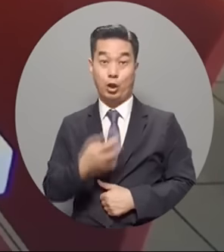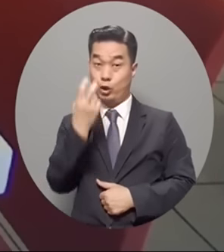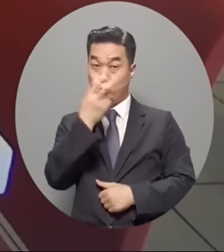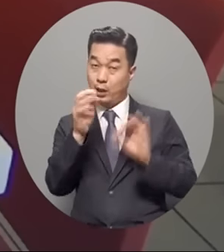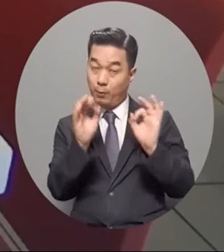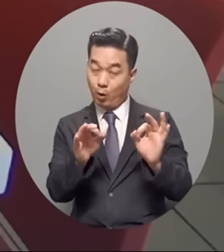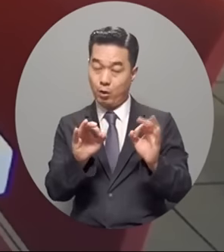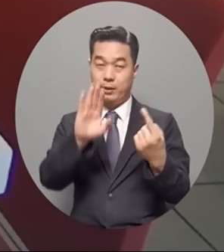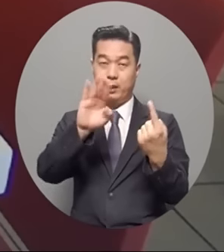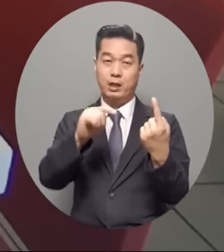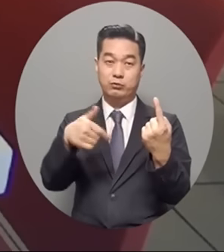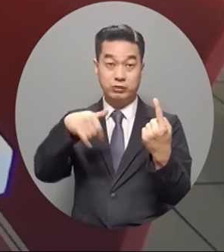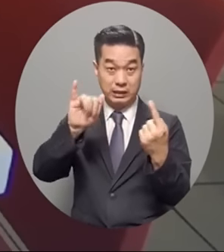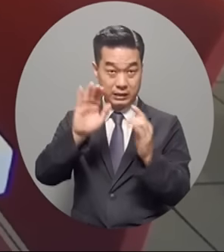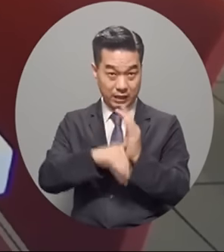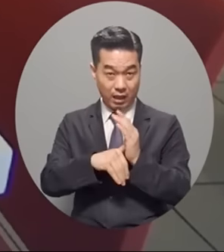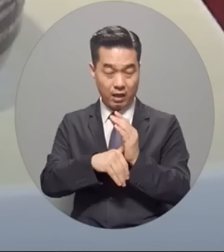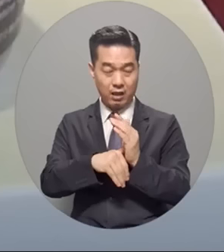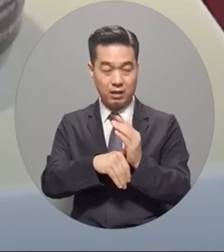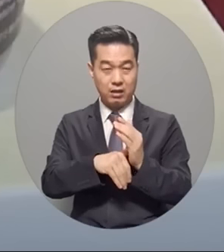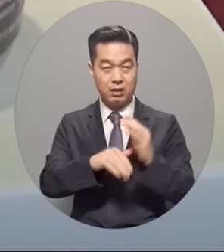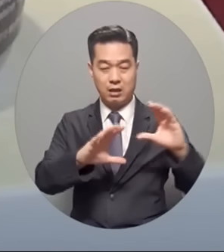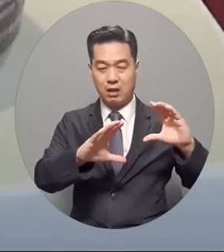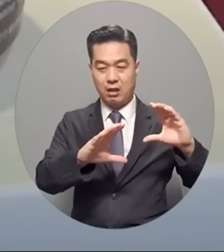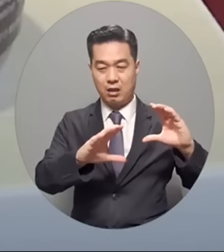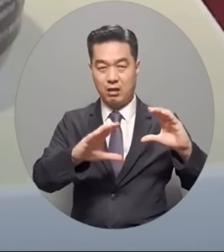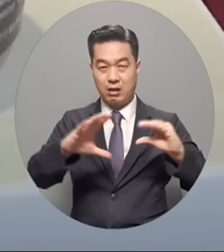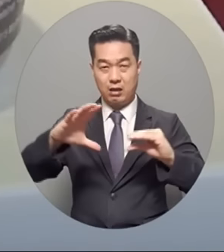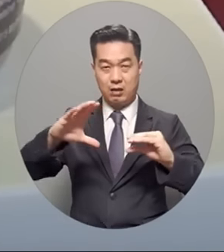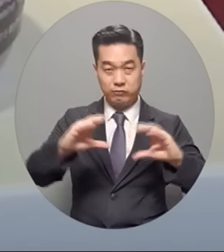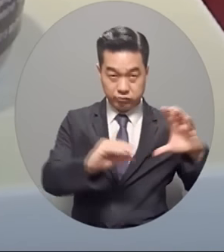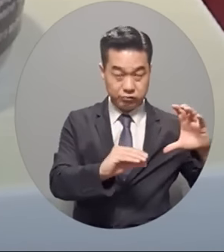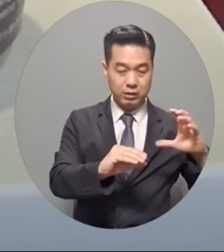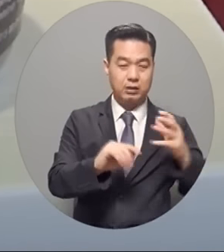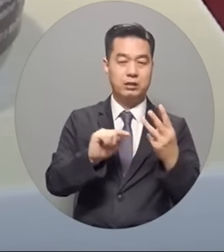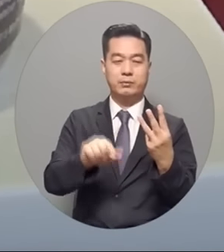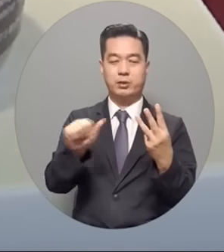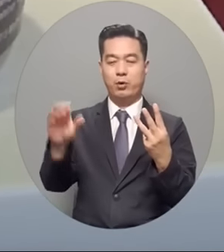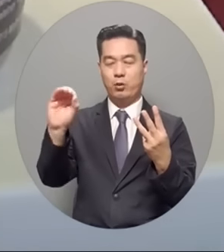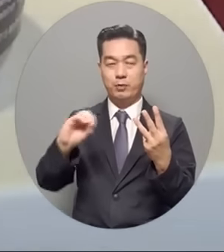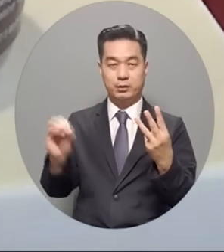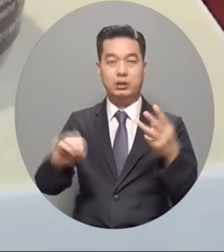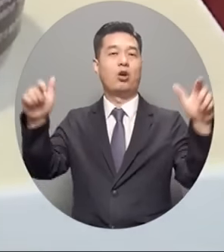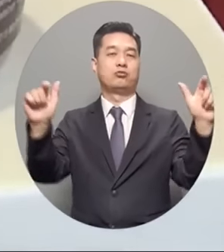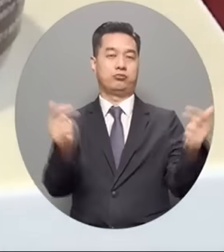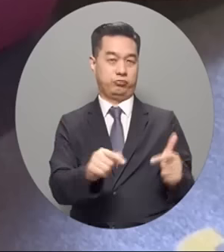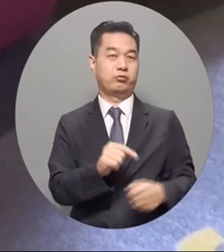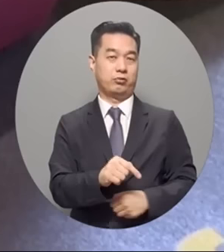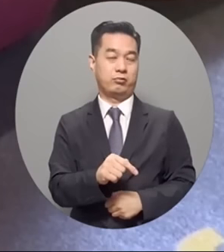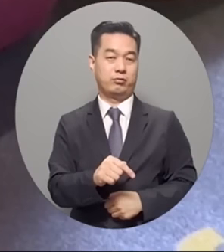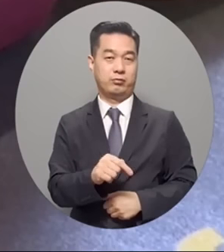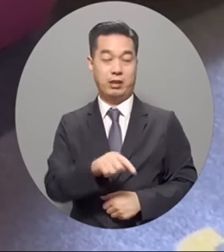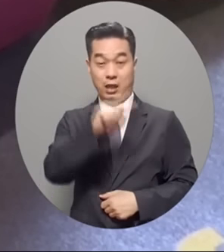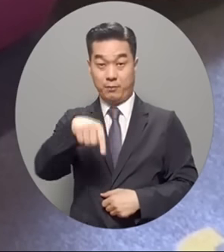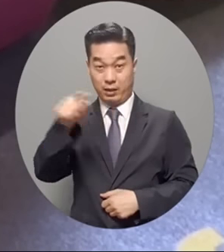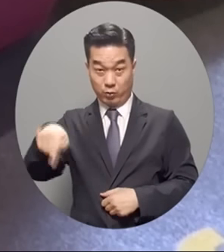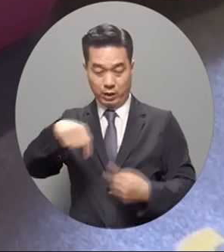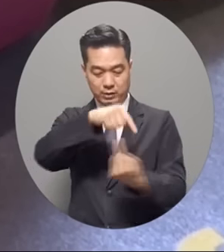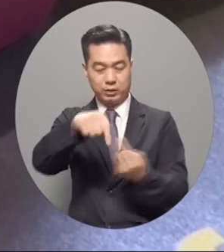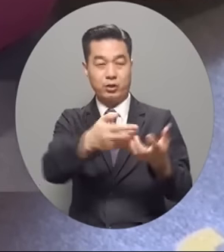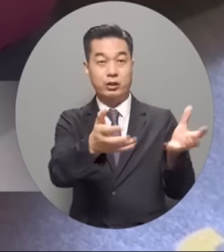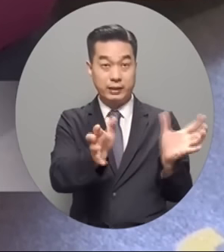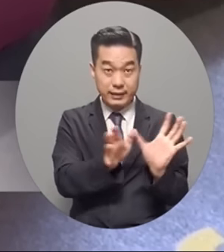1분기 미국 패스트푸드점 유동 인구는 한 해 사이 3.5% 감소했습니다. 맥도날드 경영진은